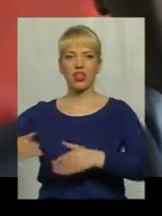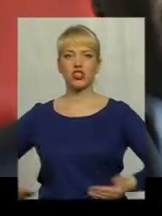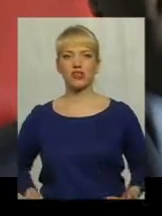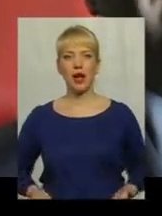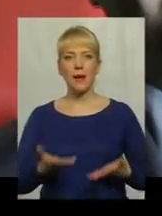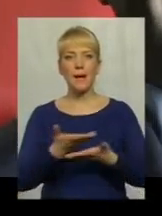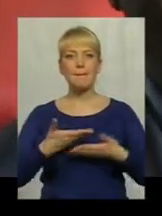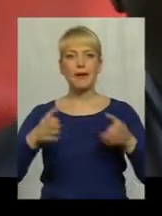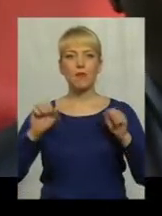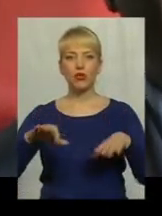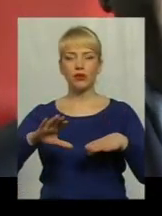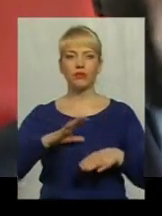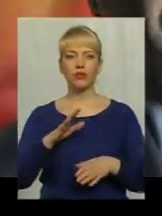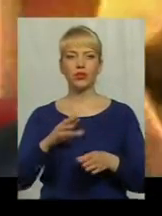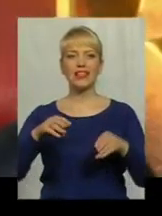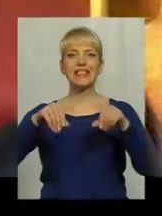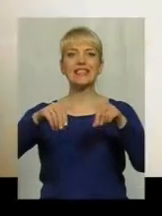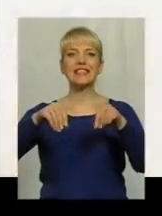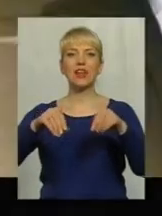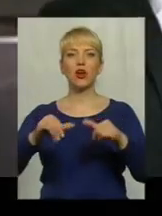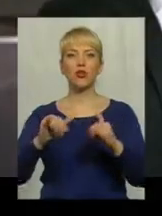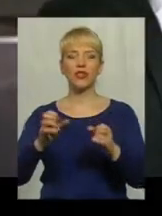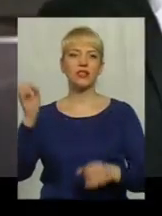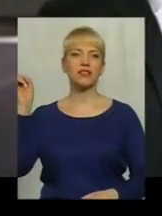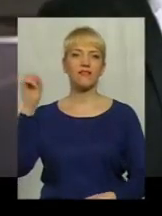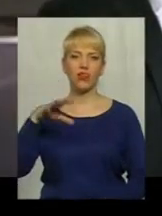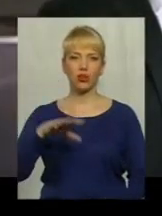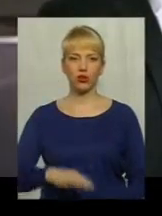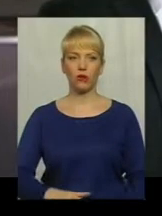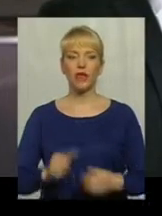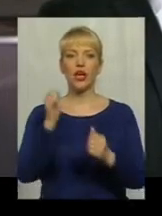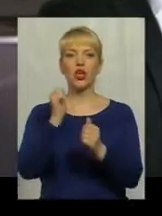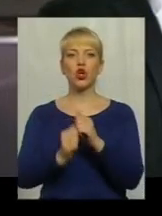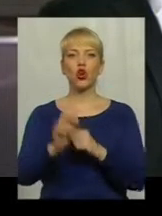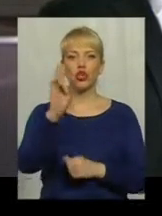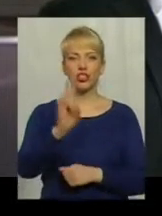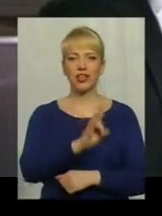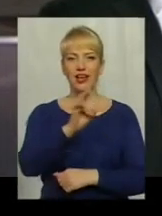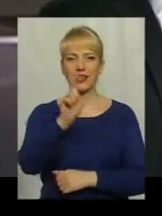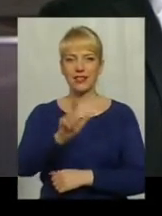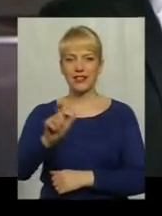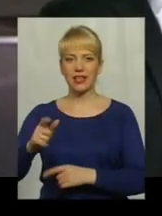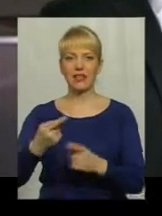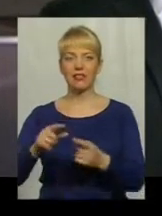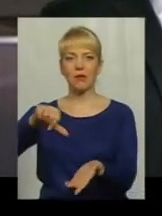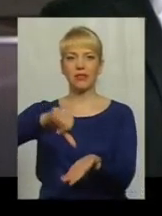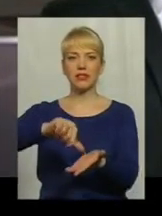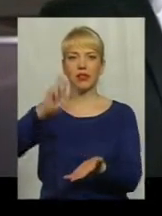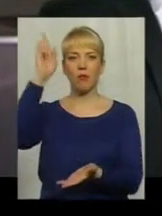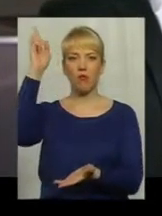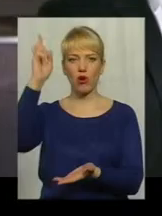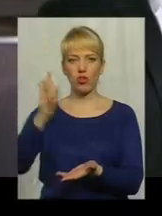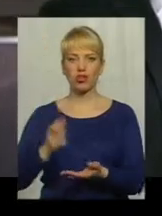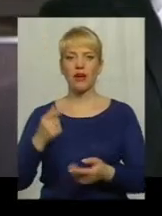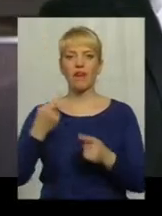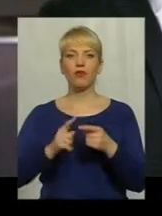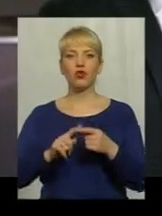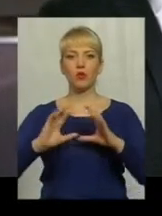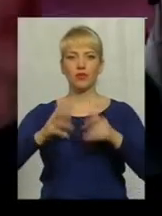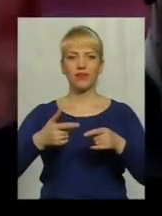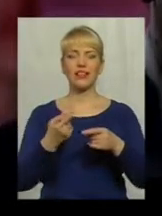можемо бути сіллю та світлом. І кожен християнин – це представник Божий в цьому світі, і це